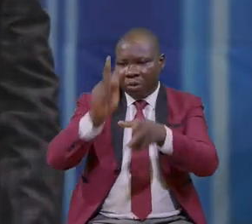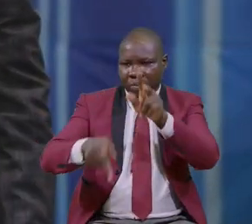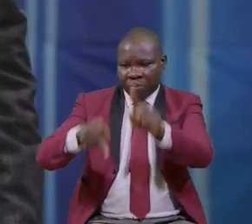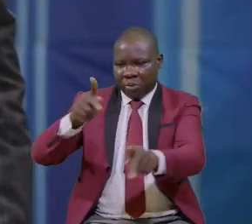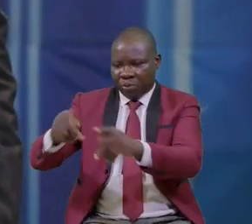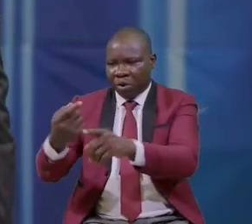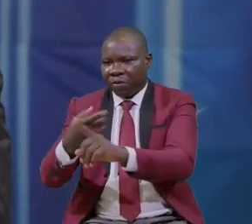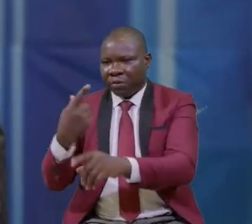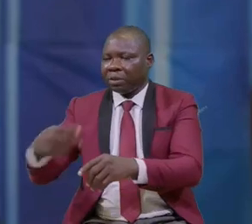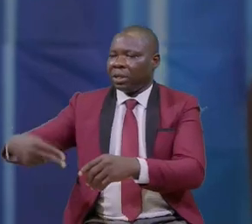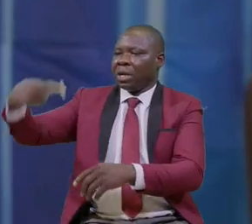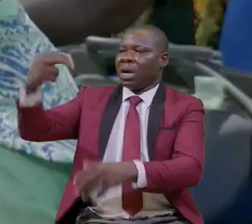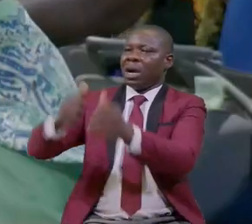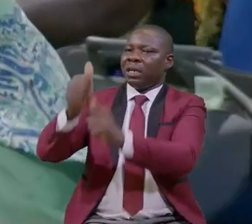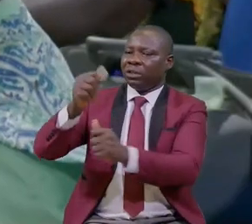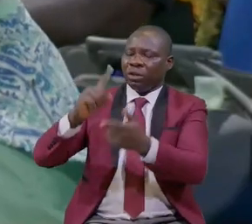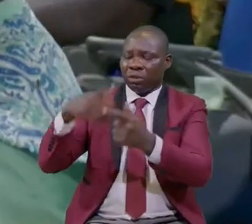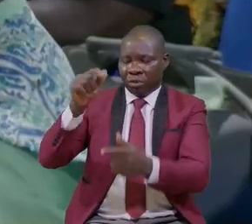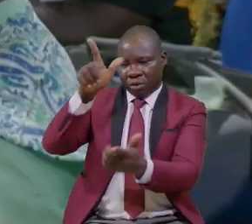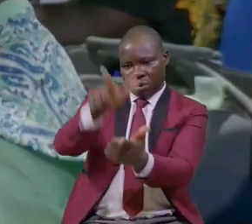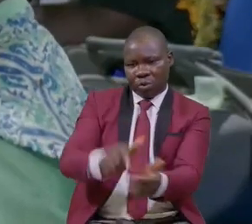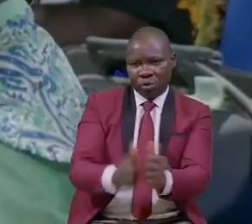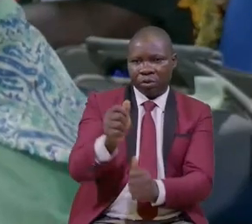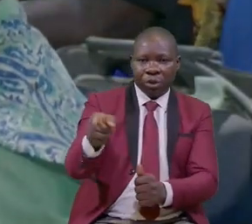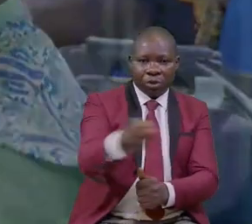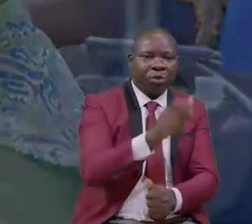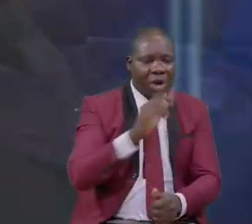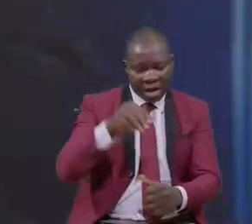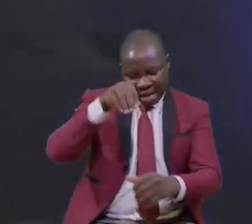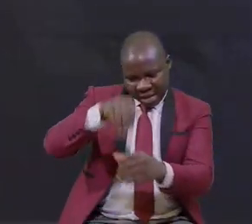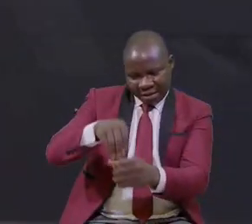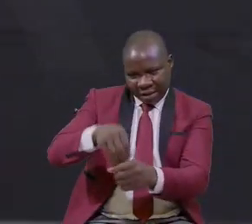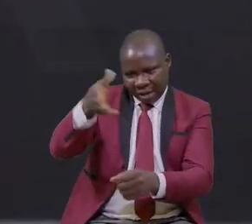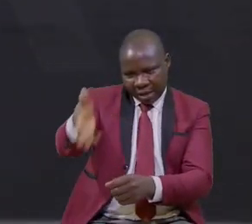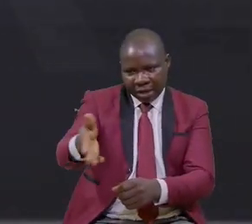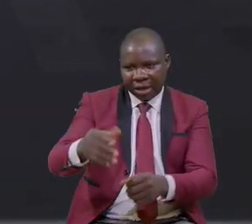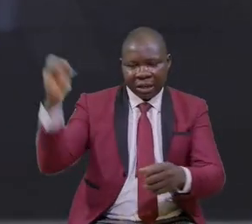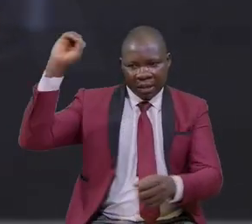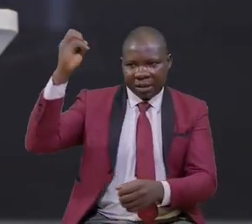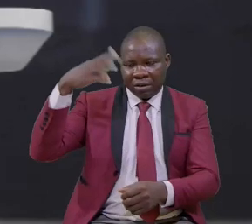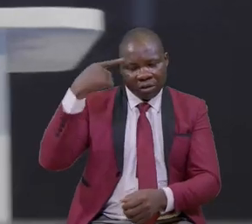toi, tu es dedans, quelque part. La